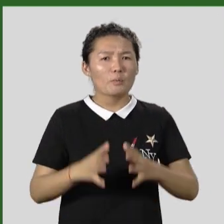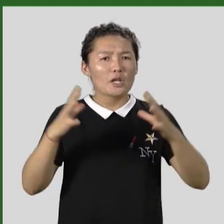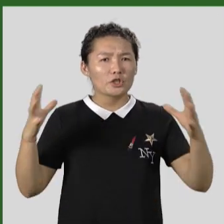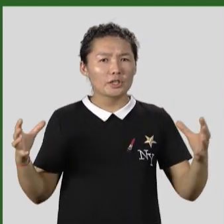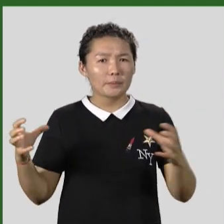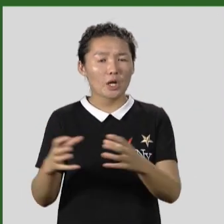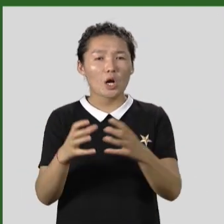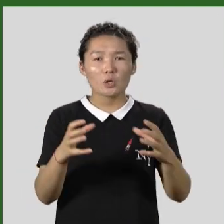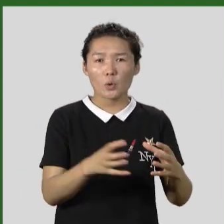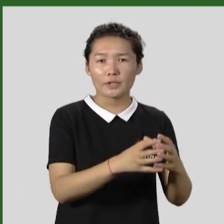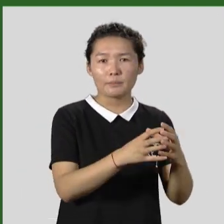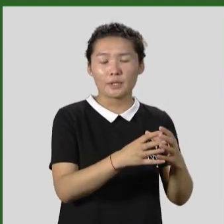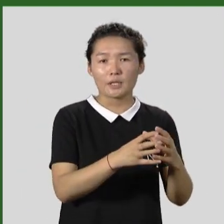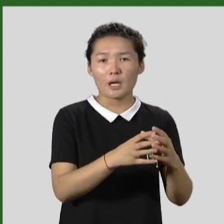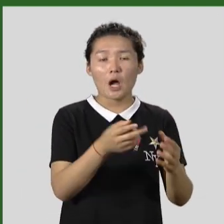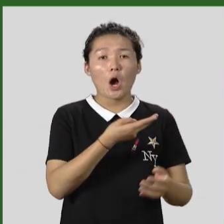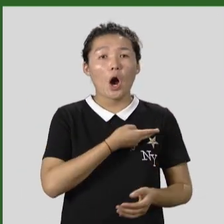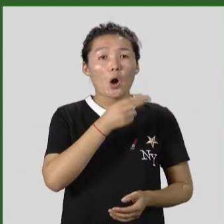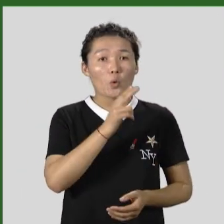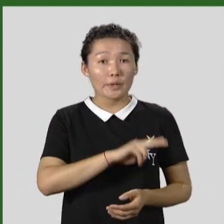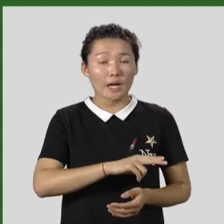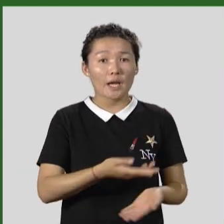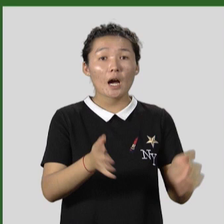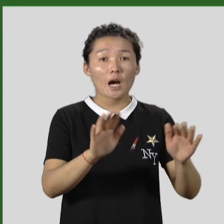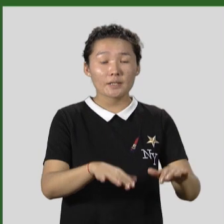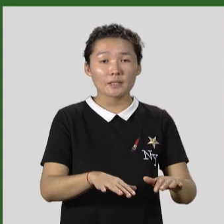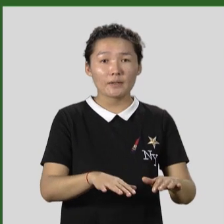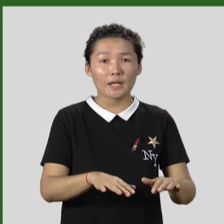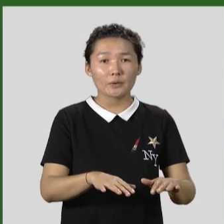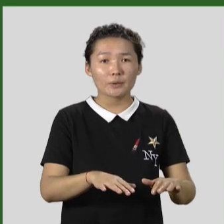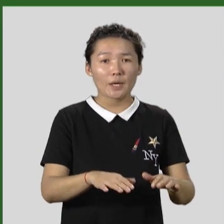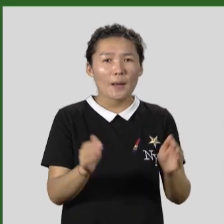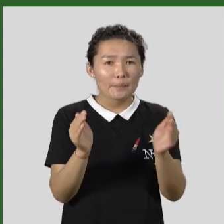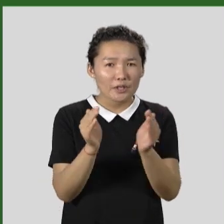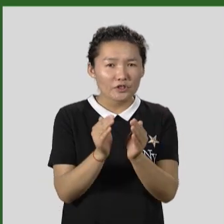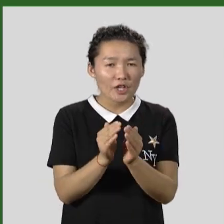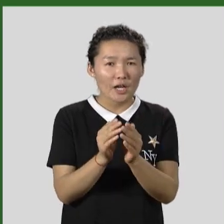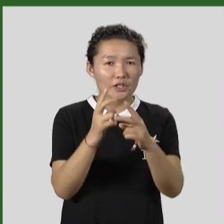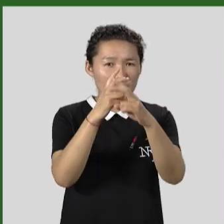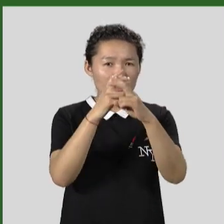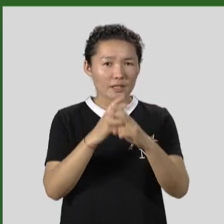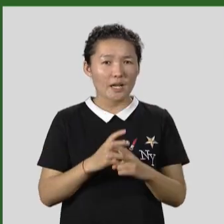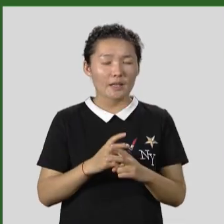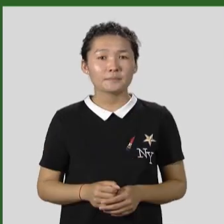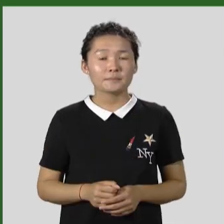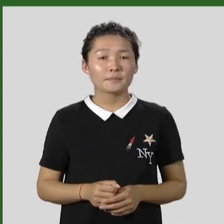колониями, а умирая, оставляют после себя мельчайшие известковые скелетики. Из